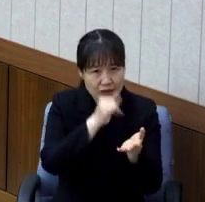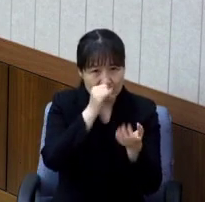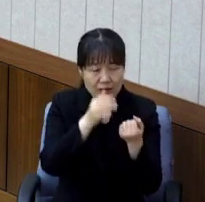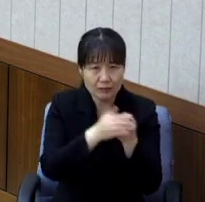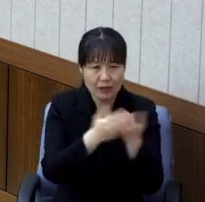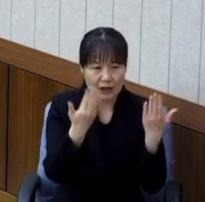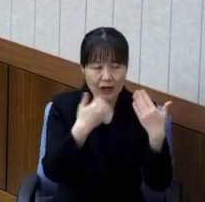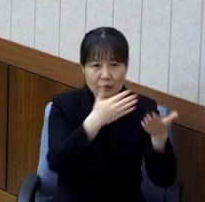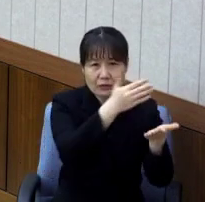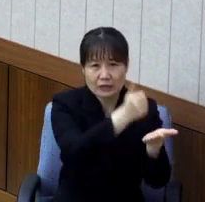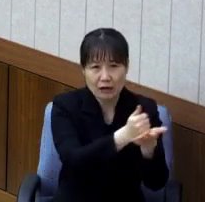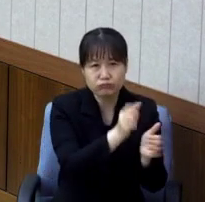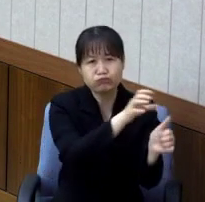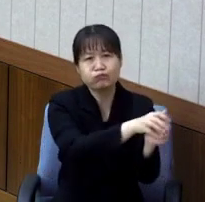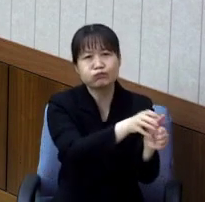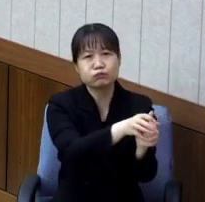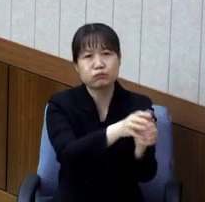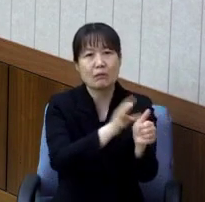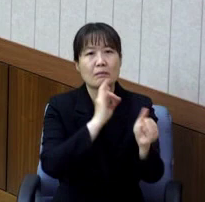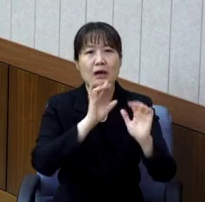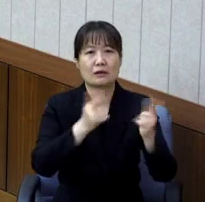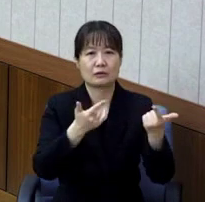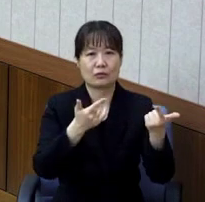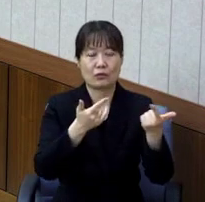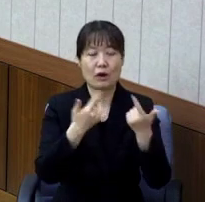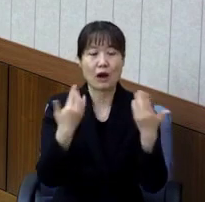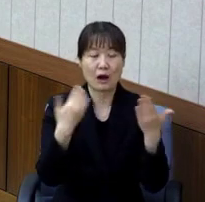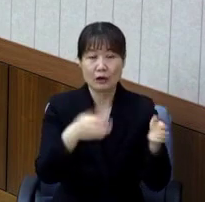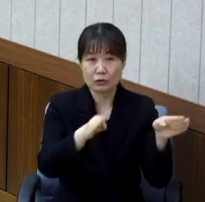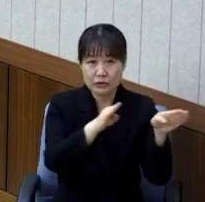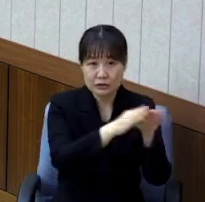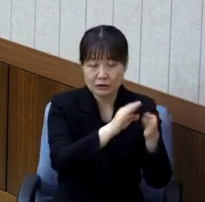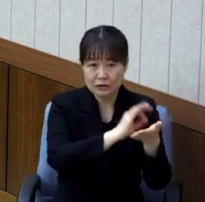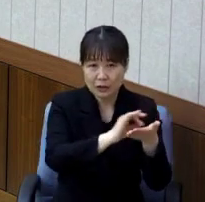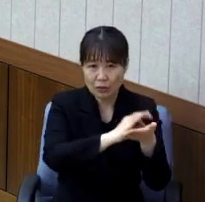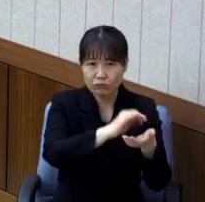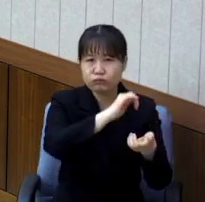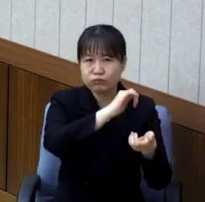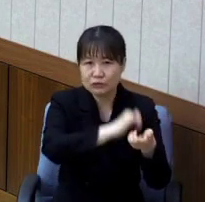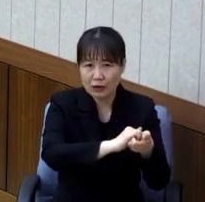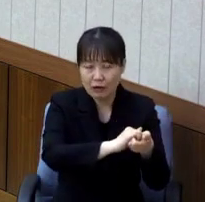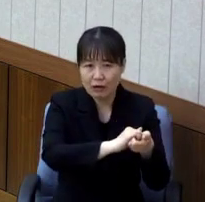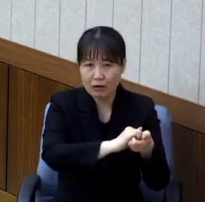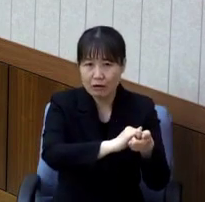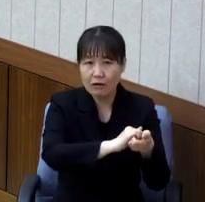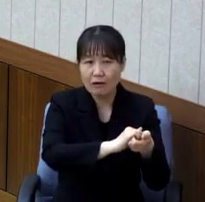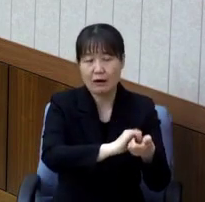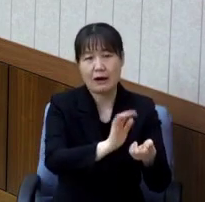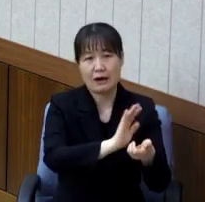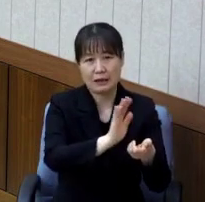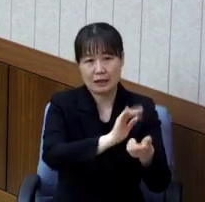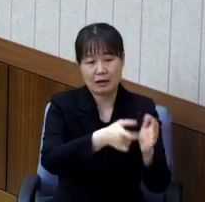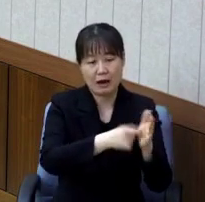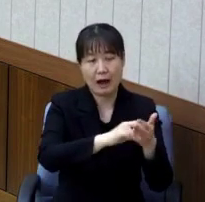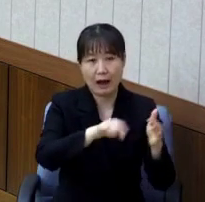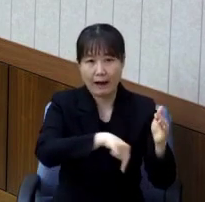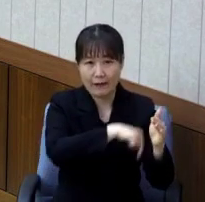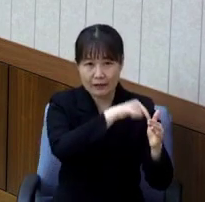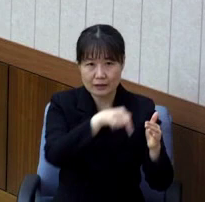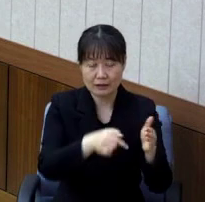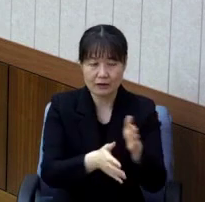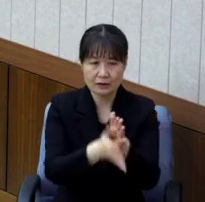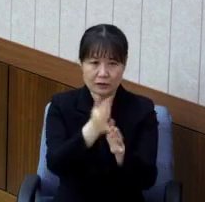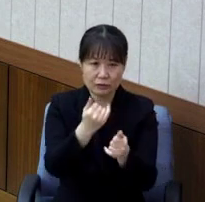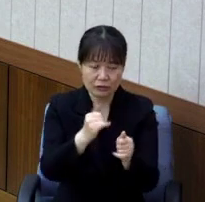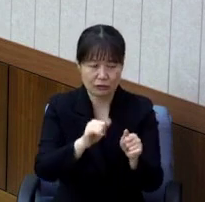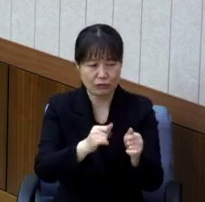학교 정의 재량에 권한을 부여할 것이 아니라 학교 시설 이용 제한 사유에 해당하 해당하지 않는 범위에서 지역 주민에게